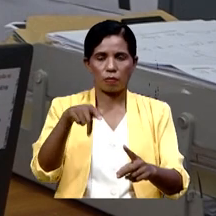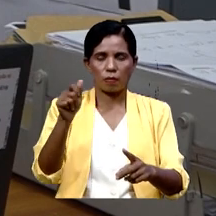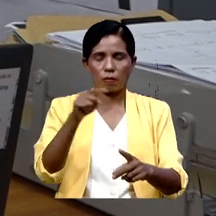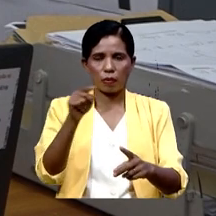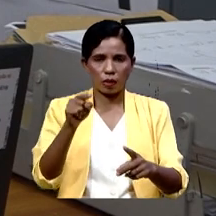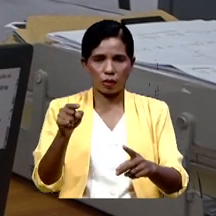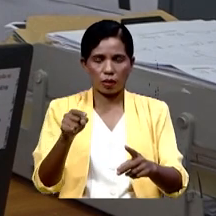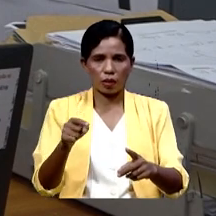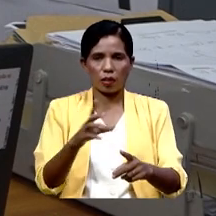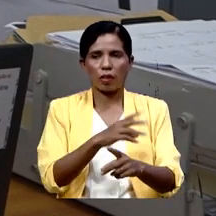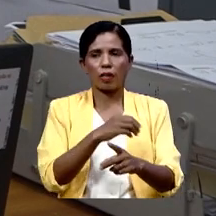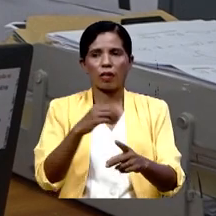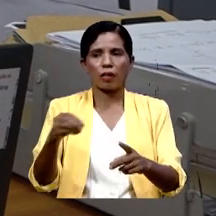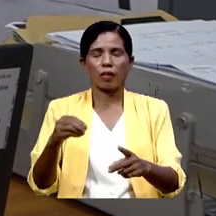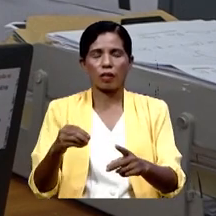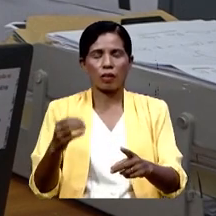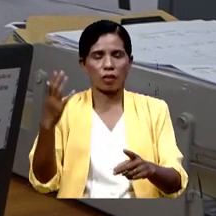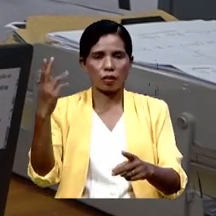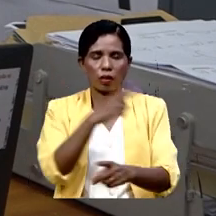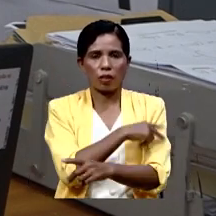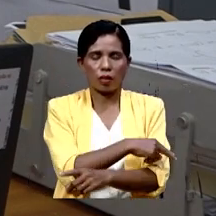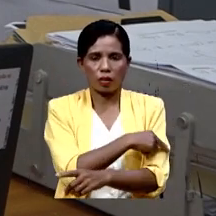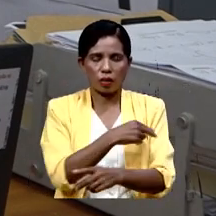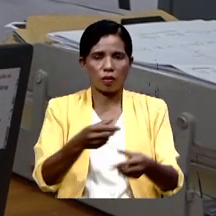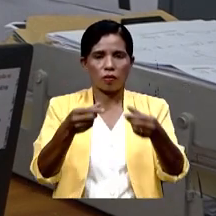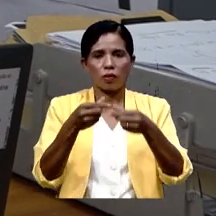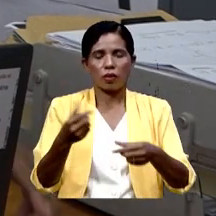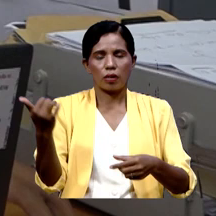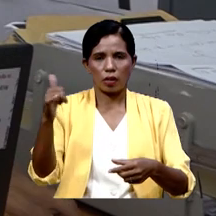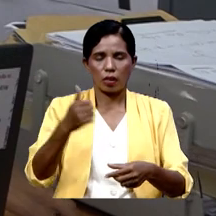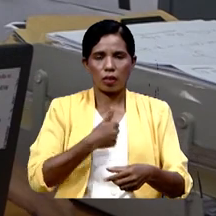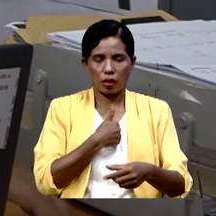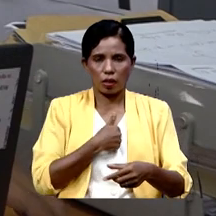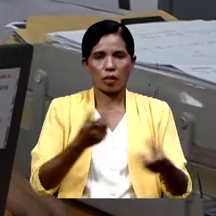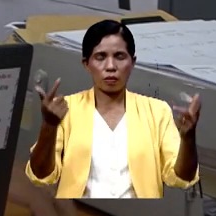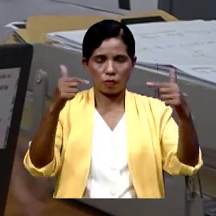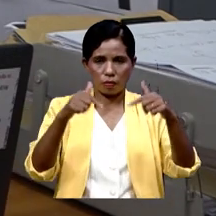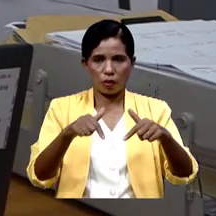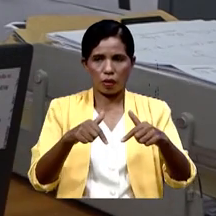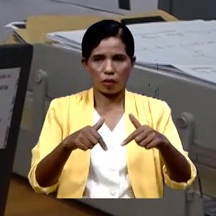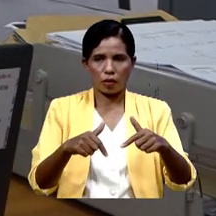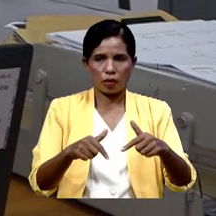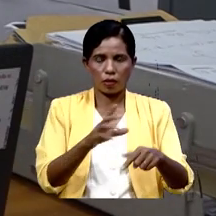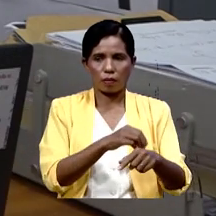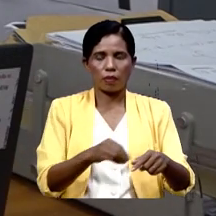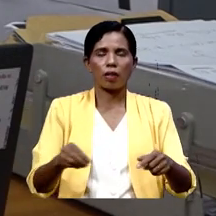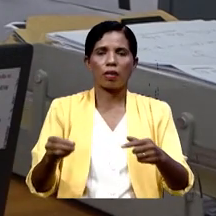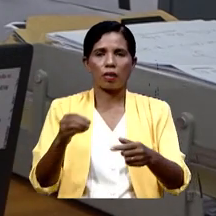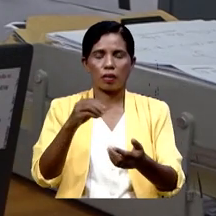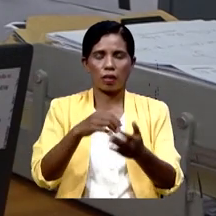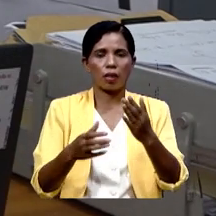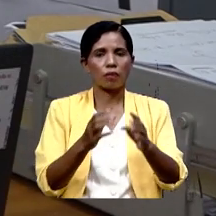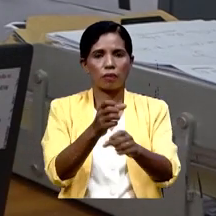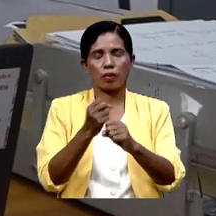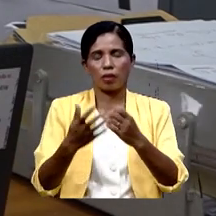siha Stanford Clinic siaran yang freseran no lebih sida ne maka agor radang ita be stok